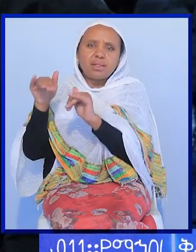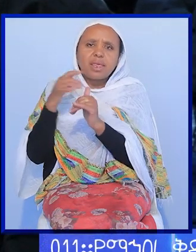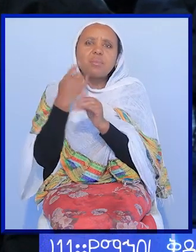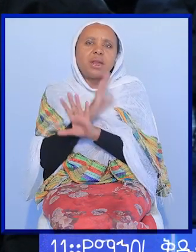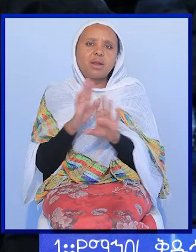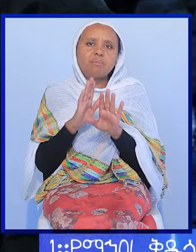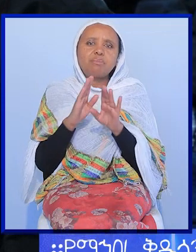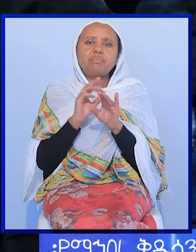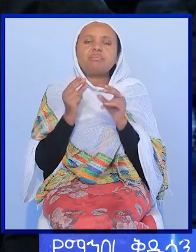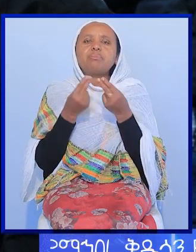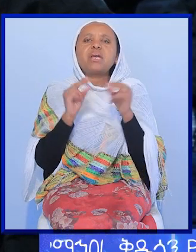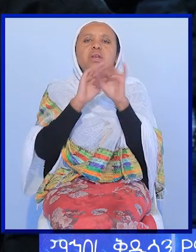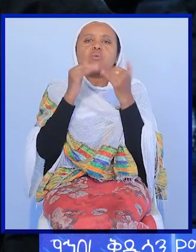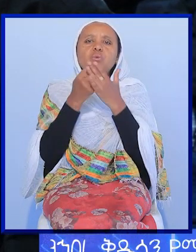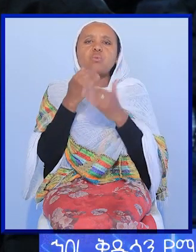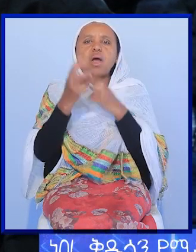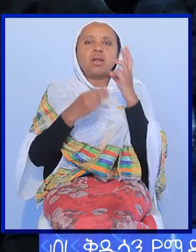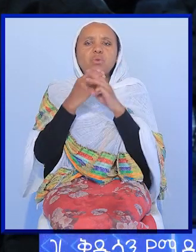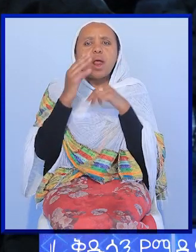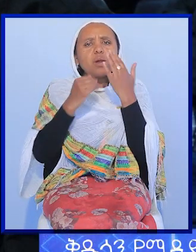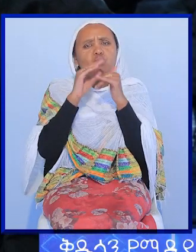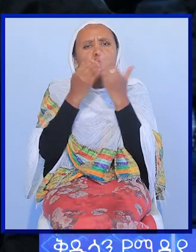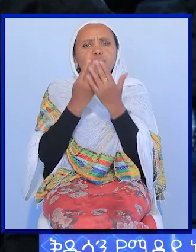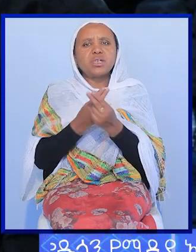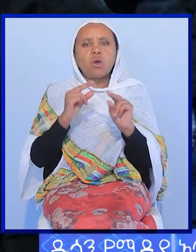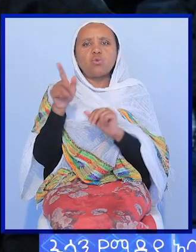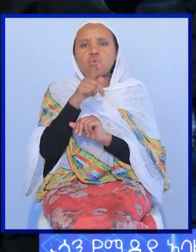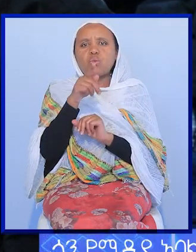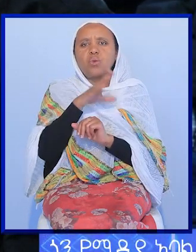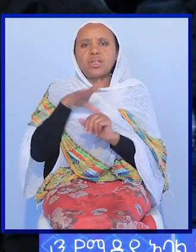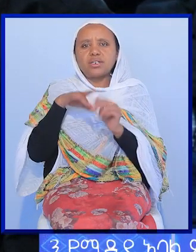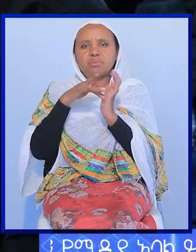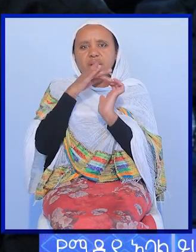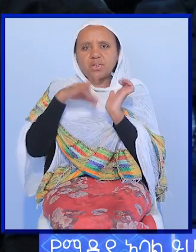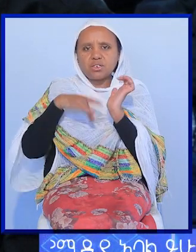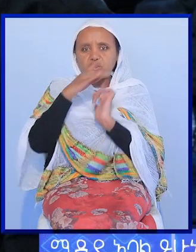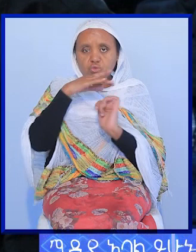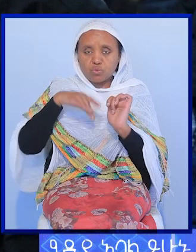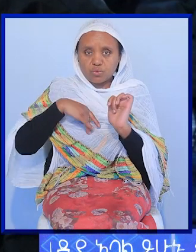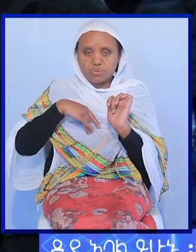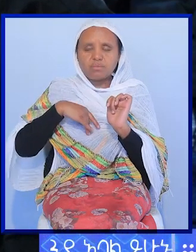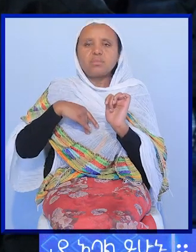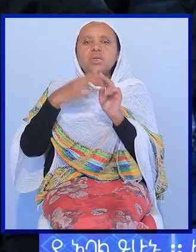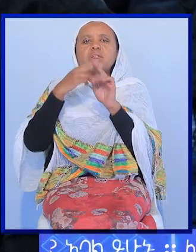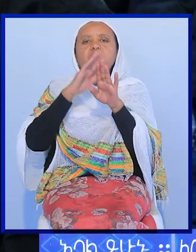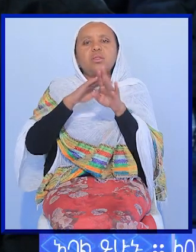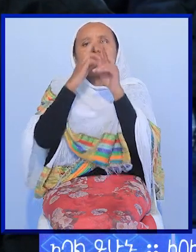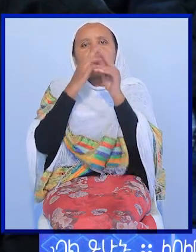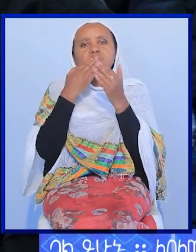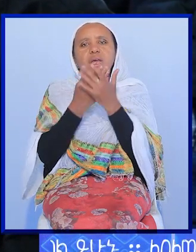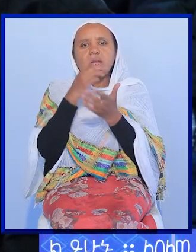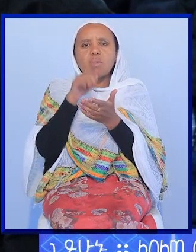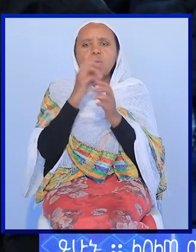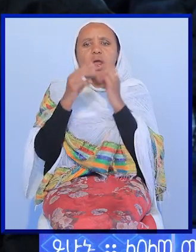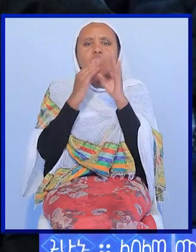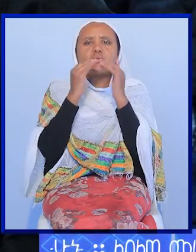ቤዛ ሁሉ ዓለም ነው። ለዓለም ሁሉ ቤዛ ሆኖ ነው የመጣ ጌታችን መድኃኒታችን ኢየሱስ ክርስቶስ። ለስም አጠራሩ ክብር ምስጋና ይሁን። በእውነት